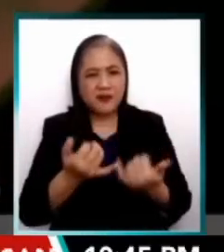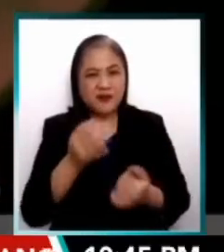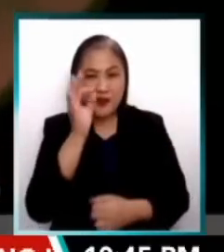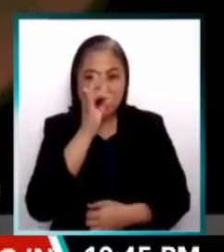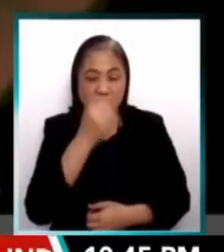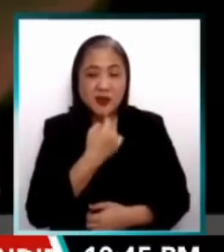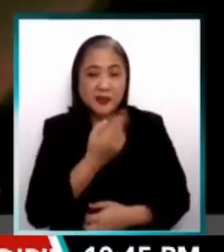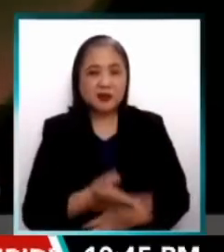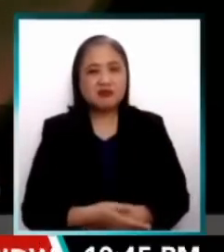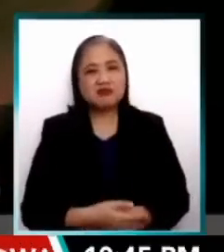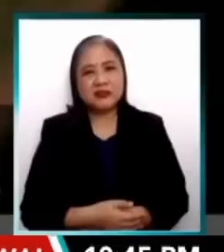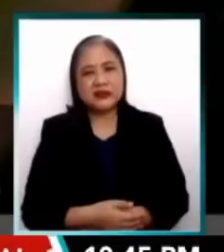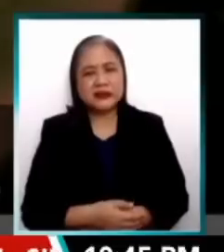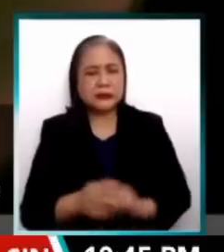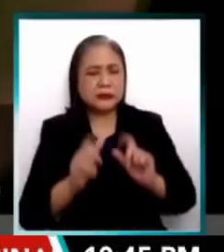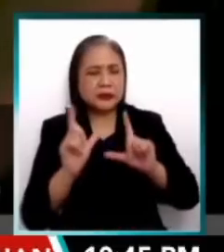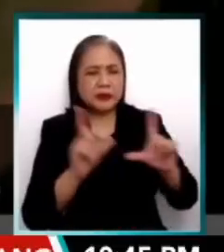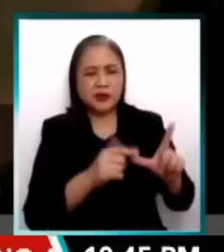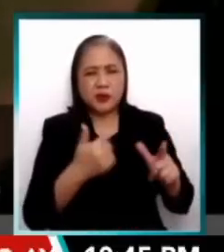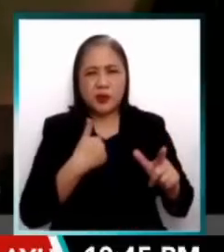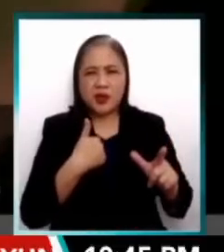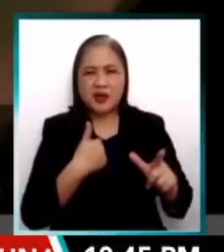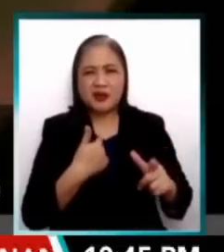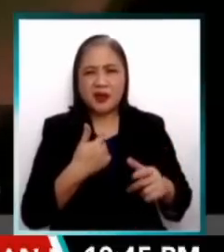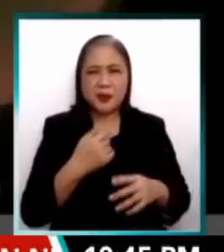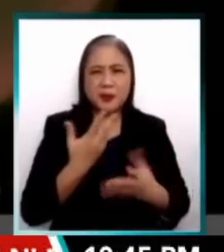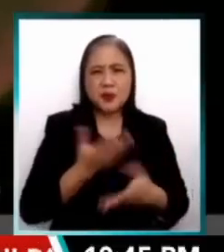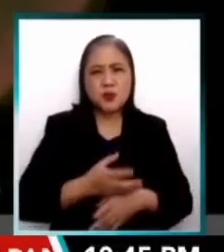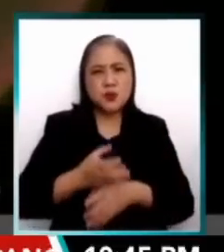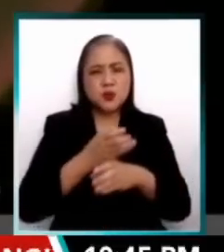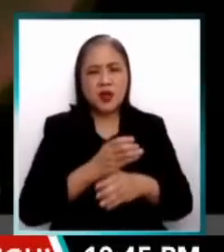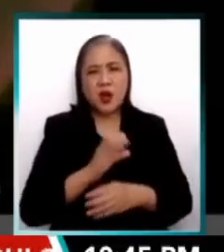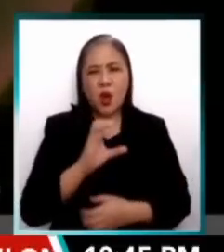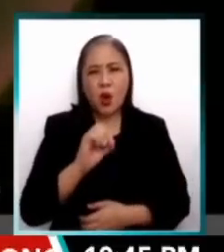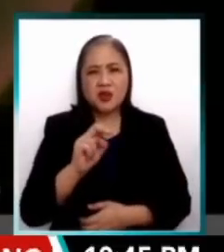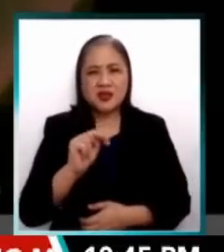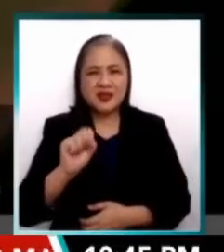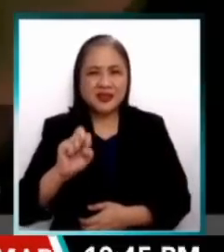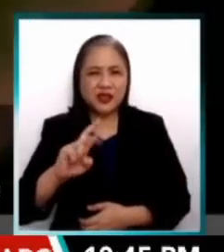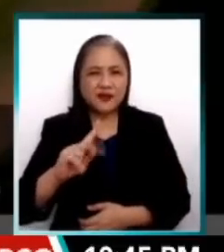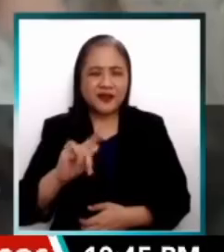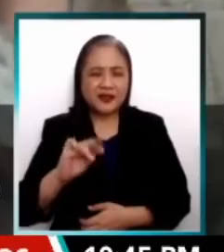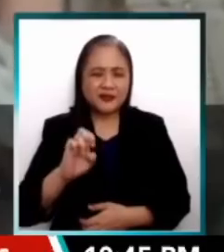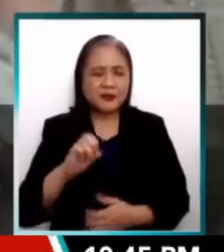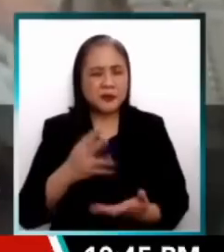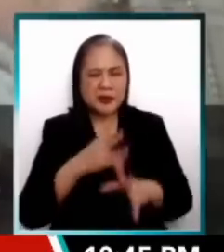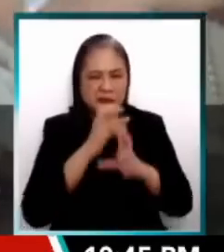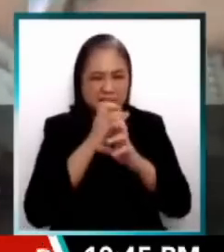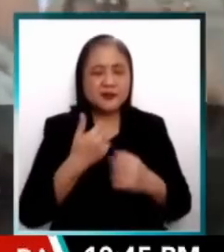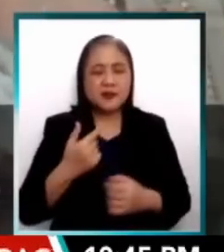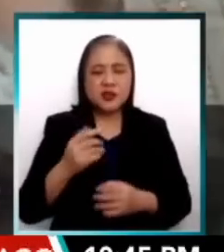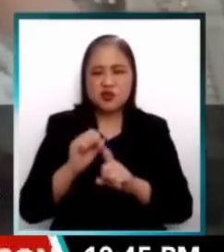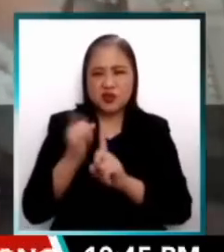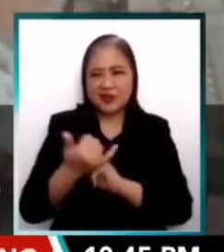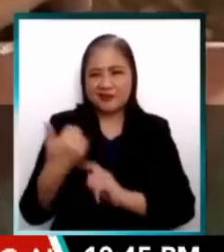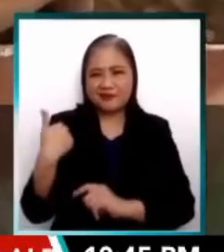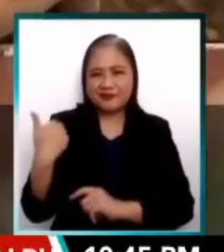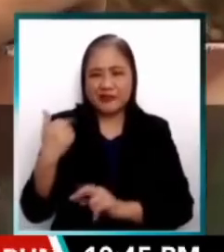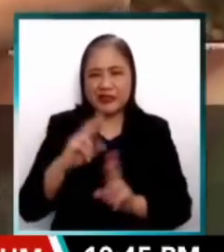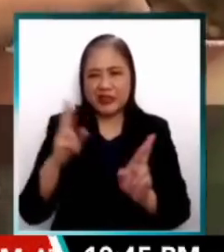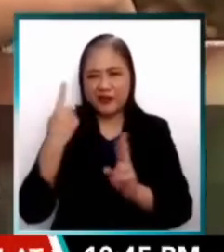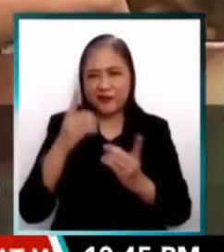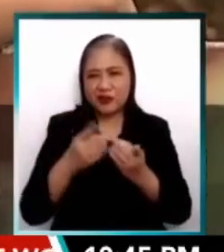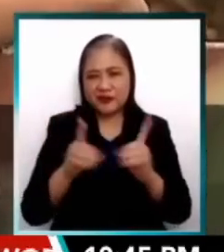masyado tayong conservative. So the society is not yet ready. Kaya hindi siya pabor